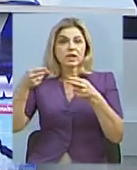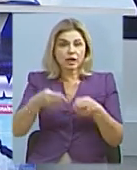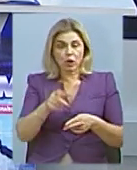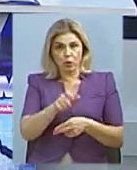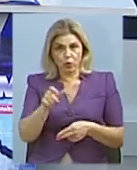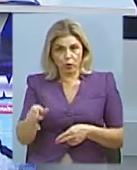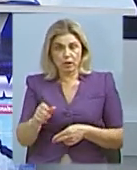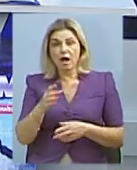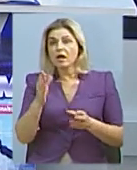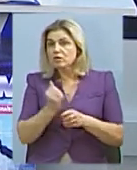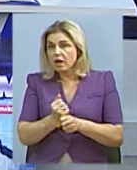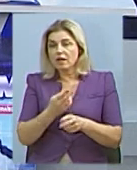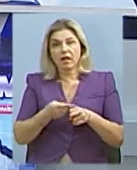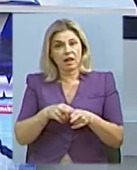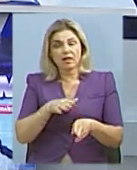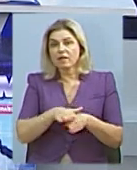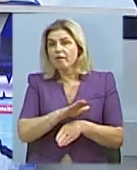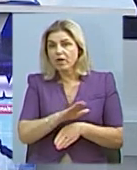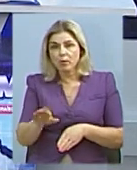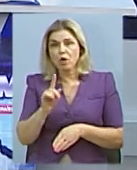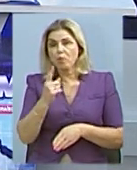це не вдалося, а саме засідання тривало